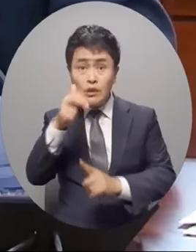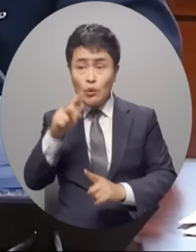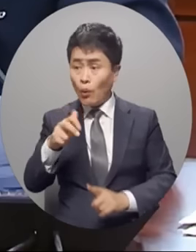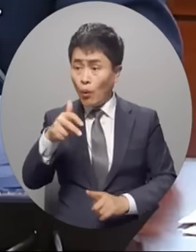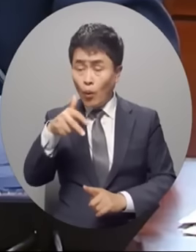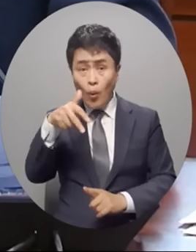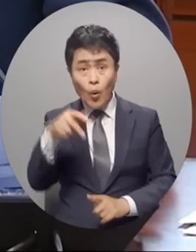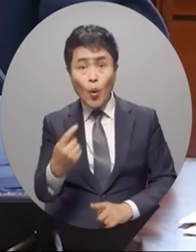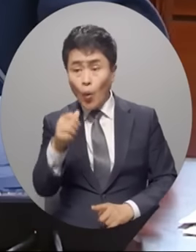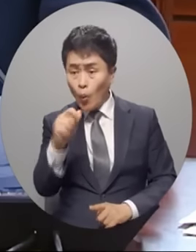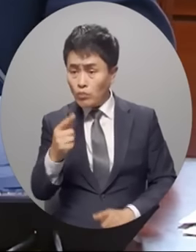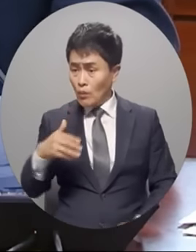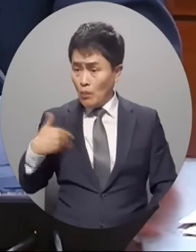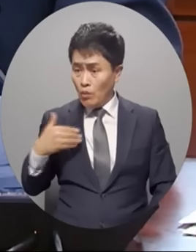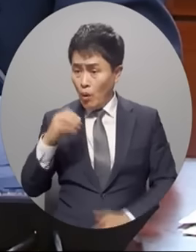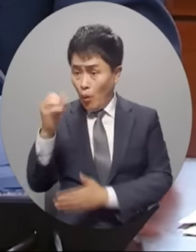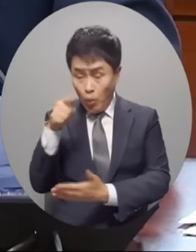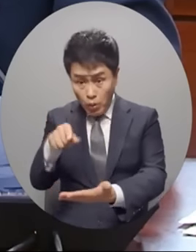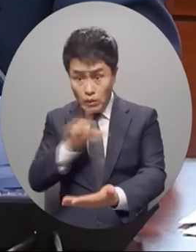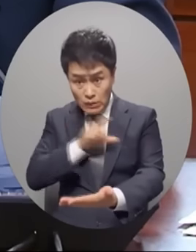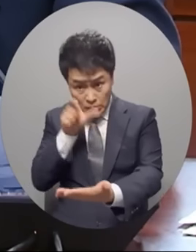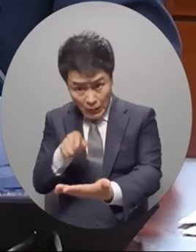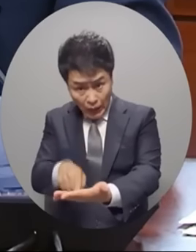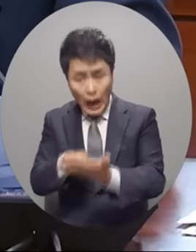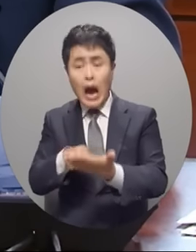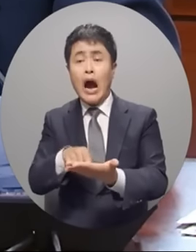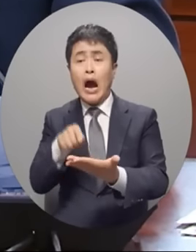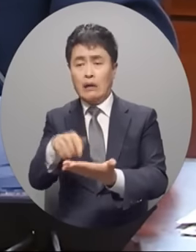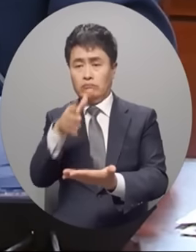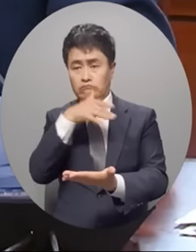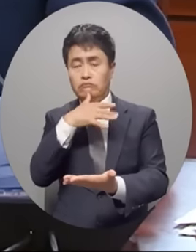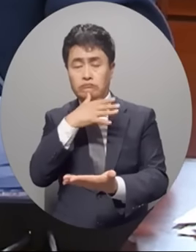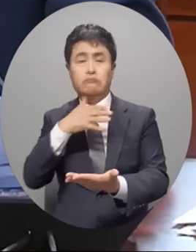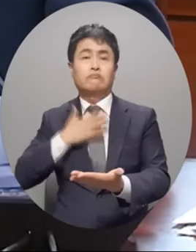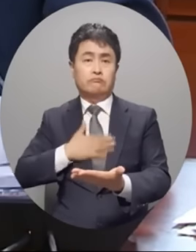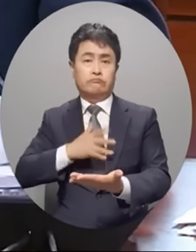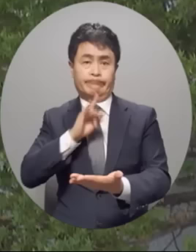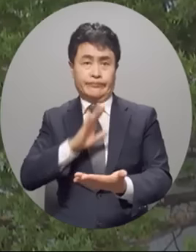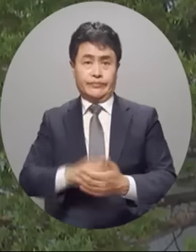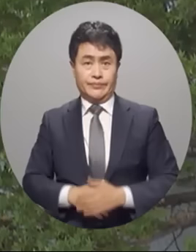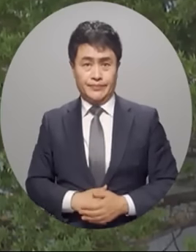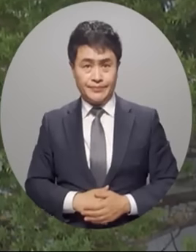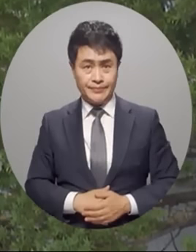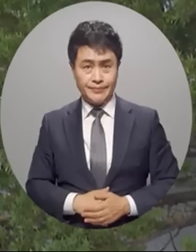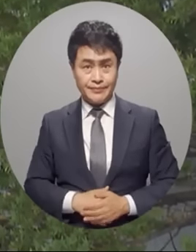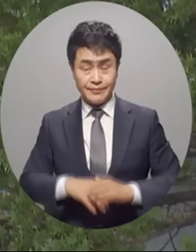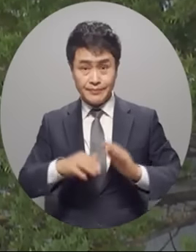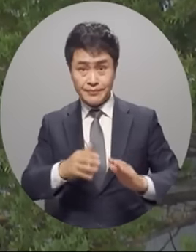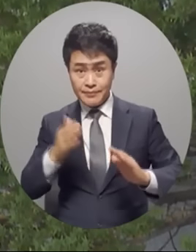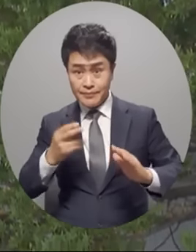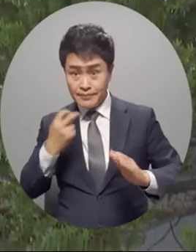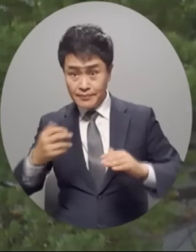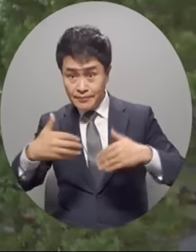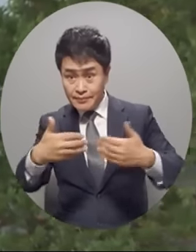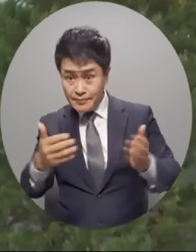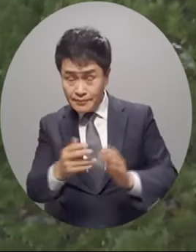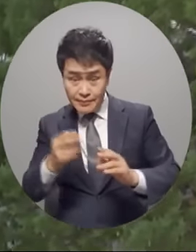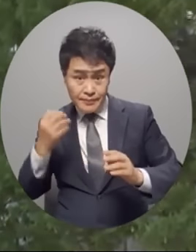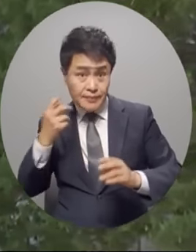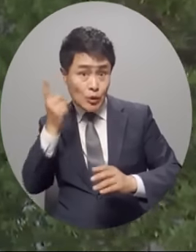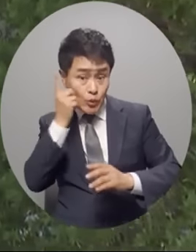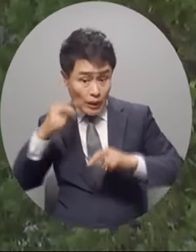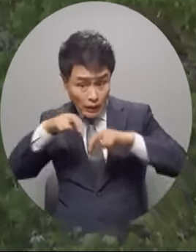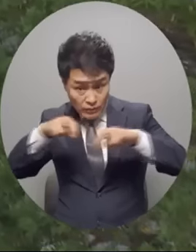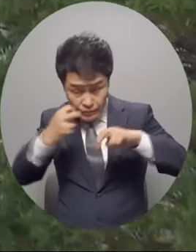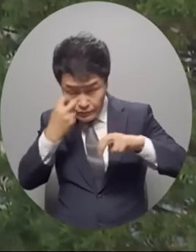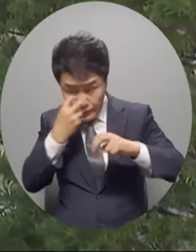모르고요. 언론에서 나와서 저런 분이 계셨구나 라고 알게 됐습니다. 공수처는 휴대전화 분석이 마무리되는